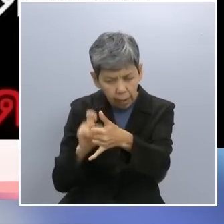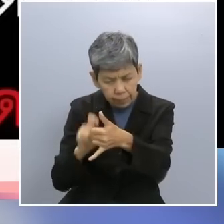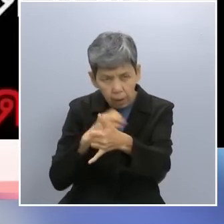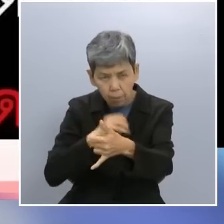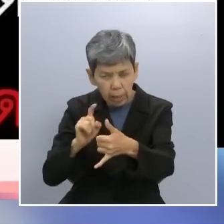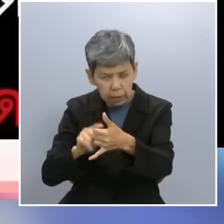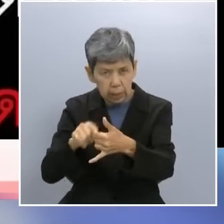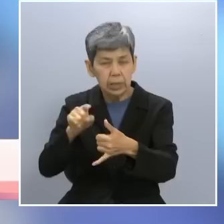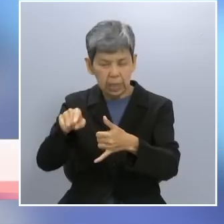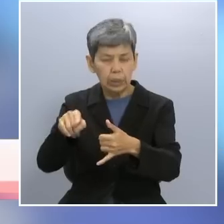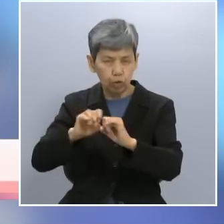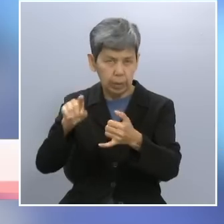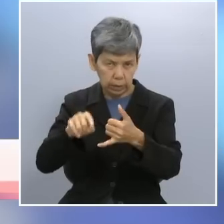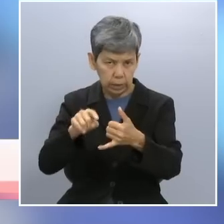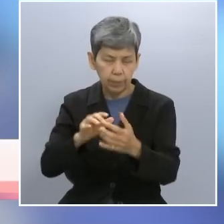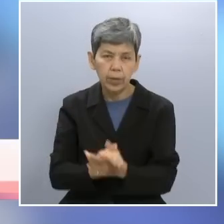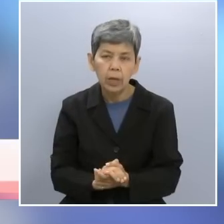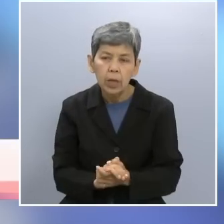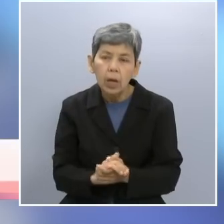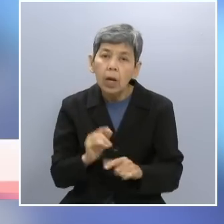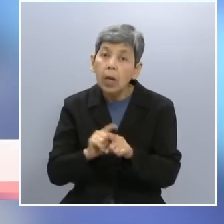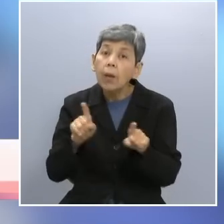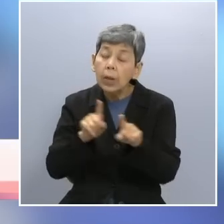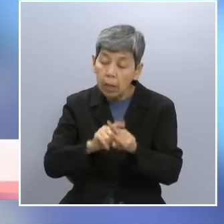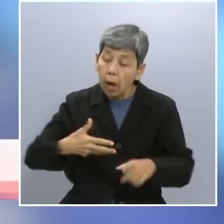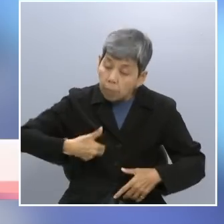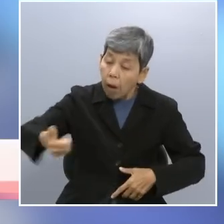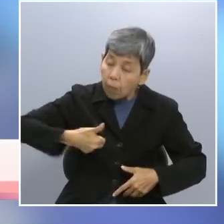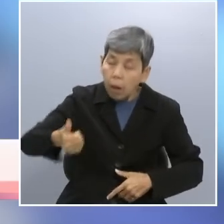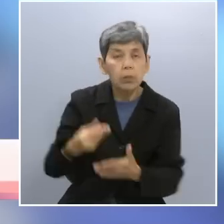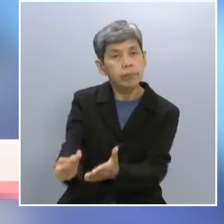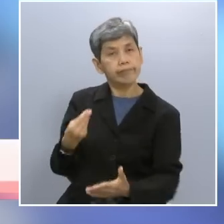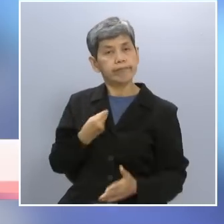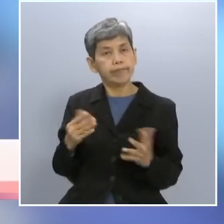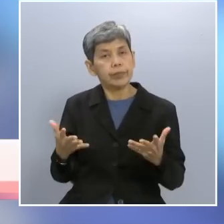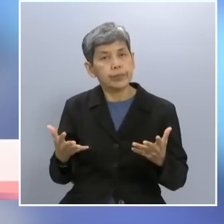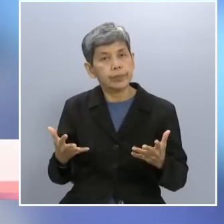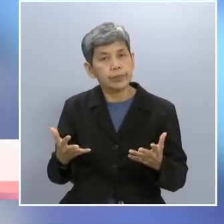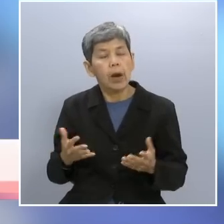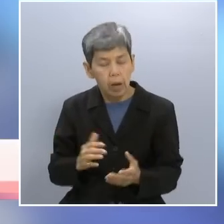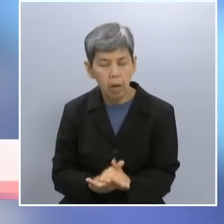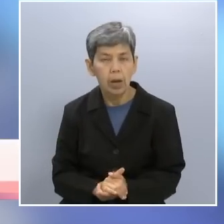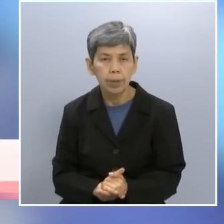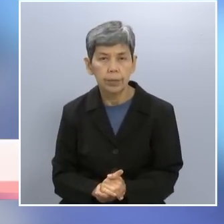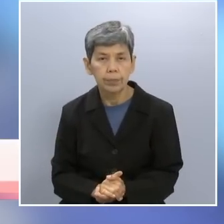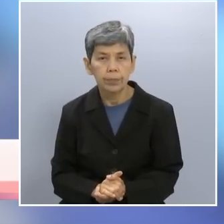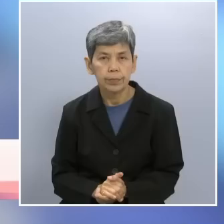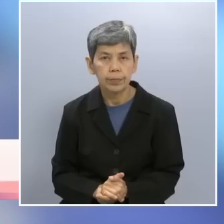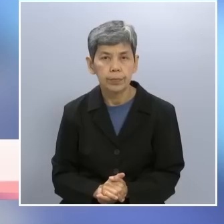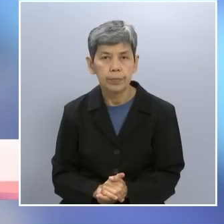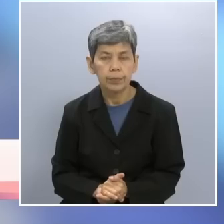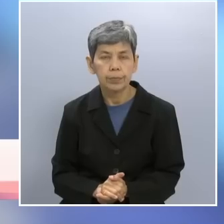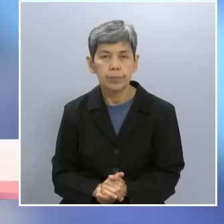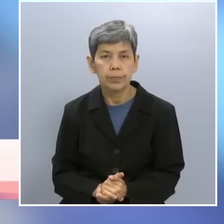าถูกต้องเลยชัดเจนเลยเอ็นดูเขาเอ็นเราขาดน้องเนี่ยฮะผู้ต้องสงสัยโพสต์ไว้แบบนี้คุณผู้ชมครับ ค่ะ